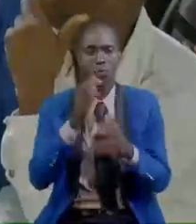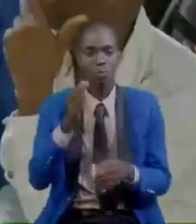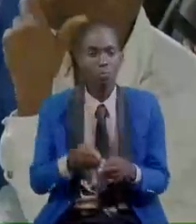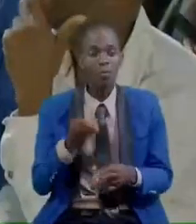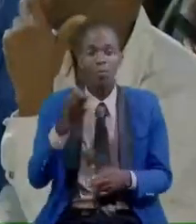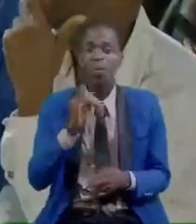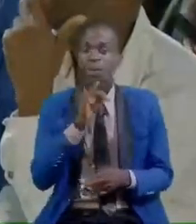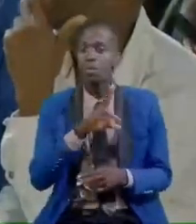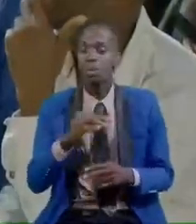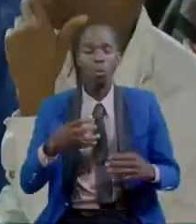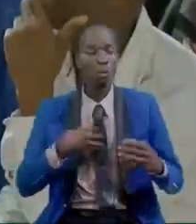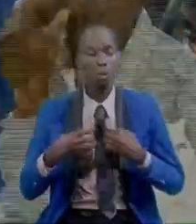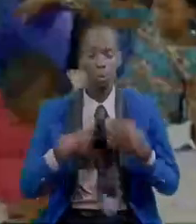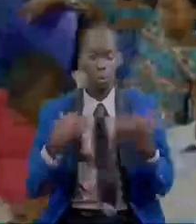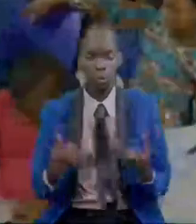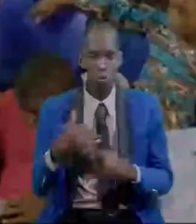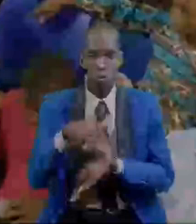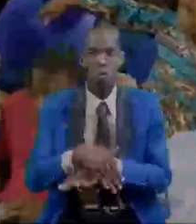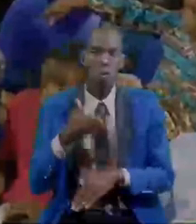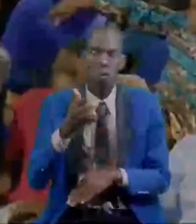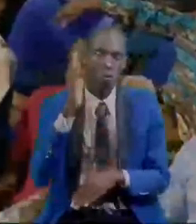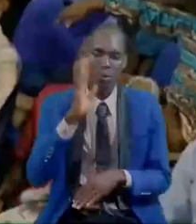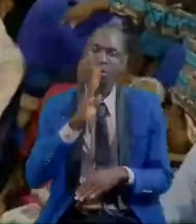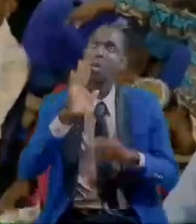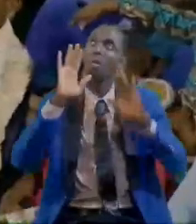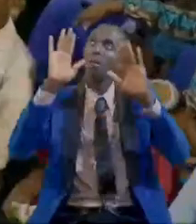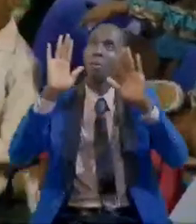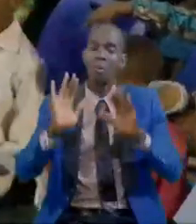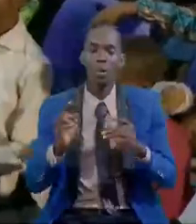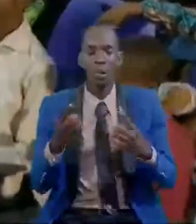plus de murmure ce soir. Il y aura le miracle.